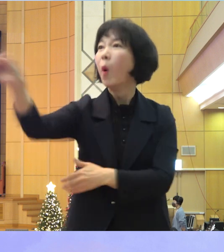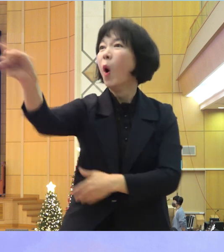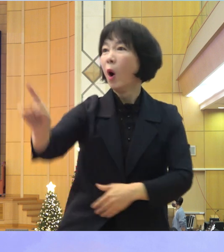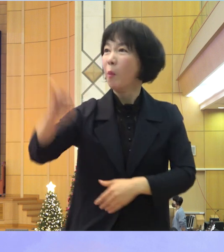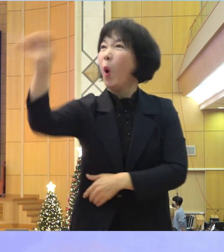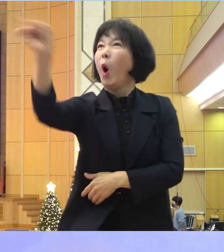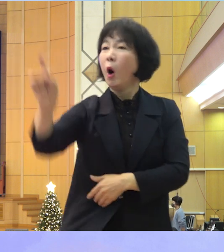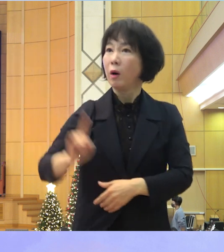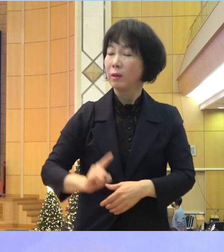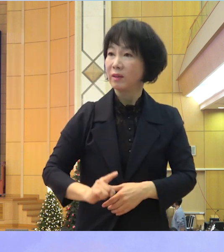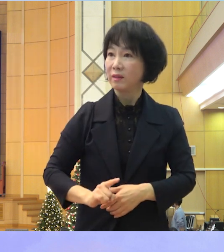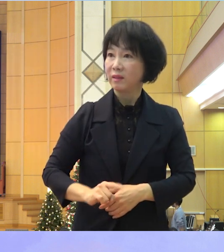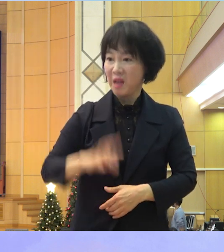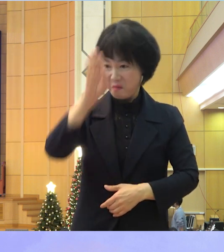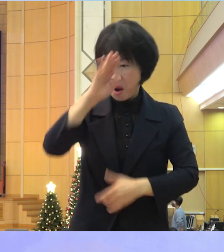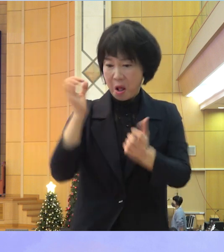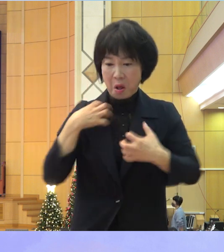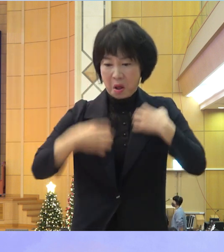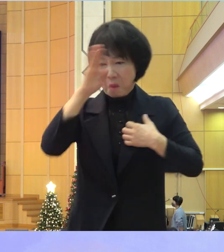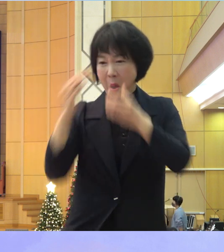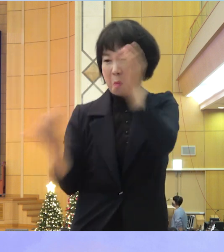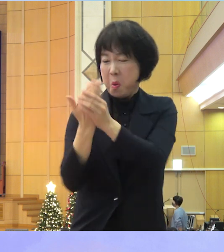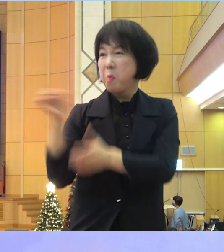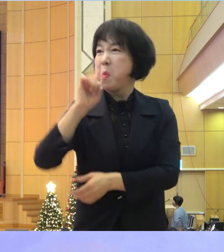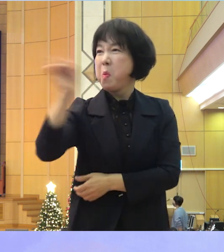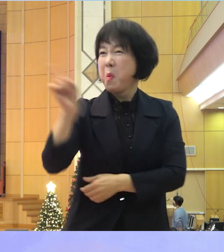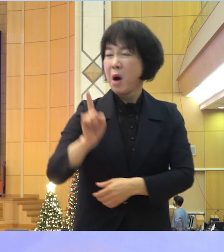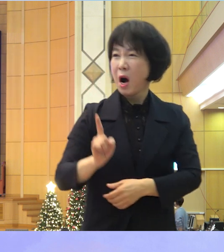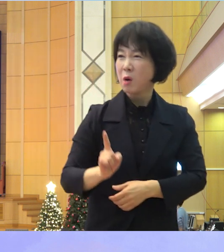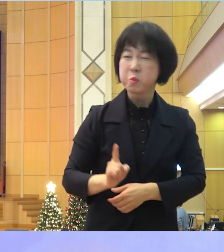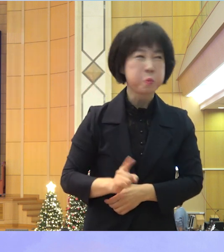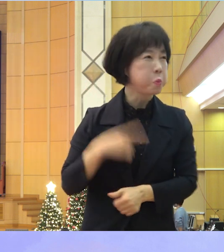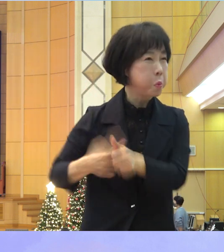지금 현재 병들어 가지고 죽게 생겼는데